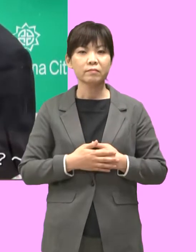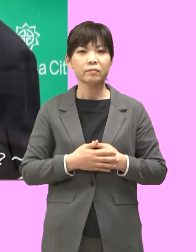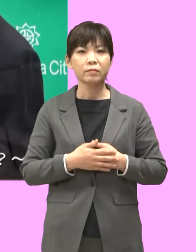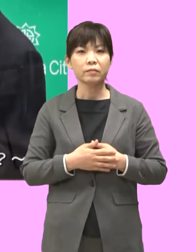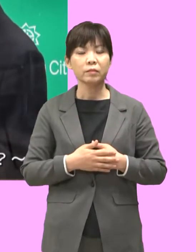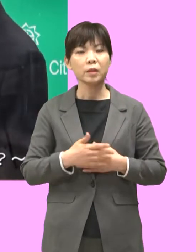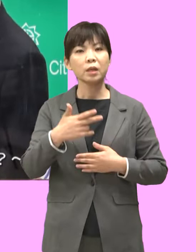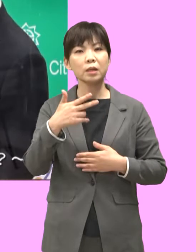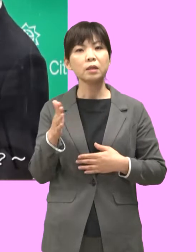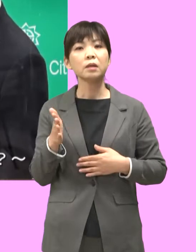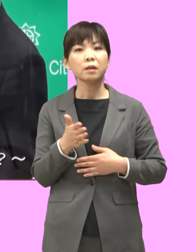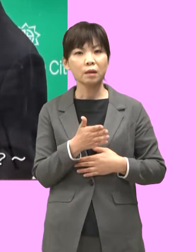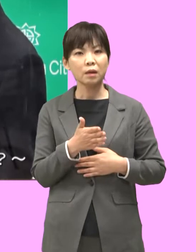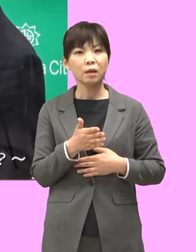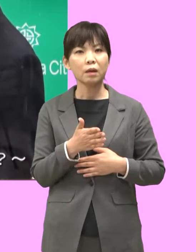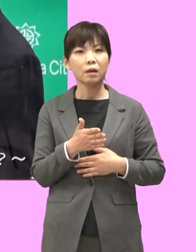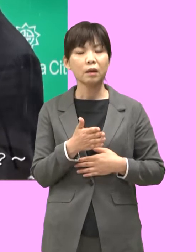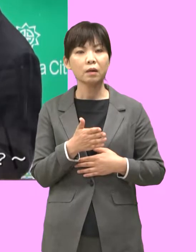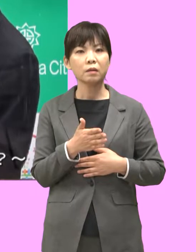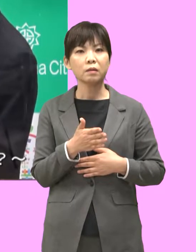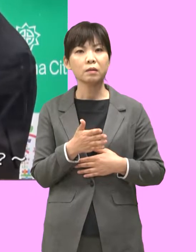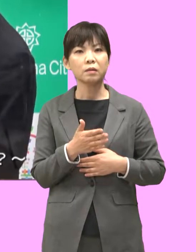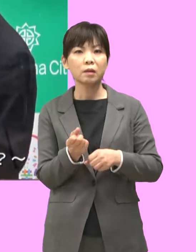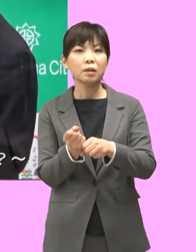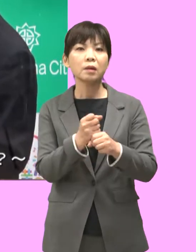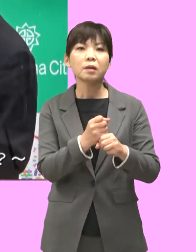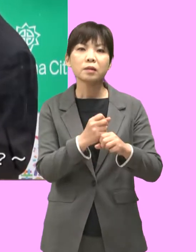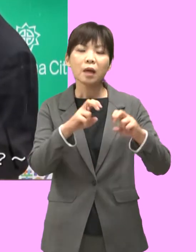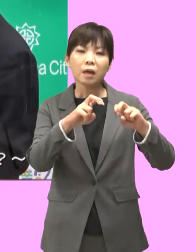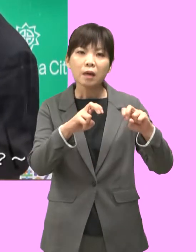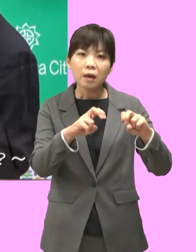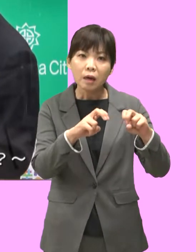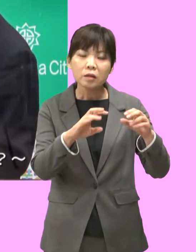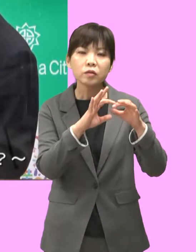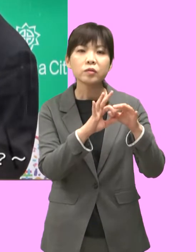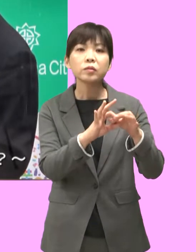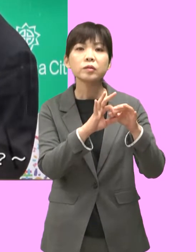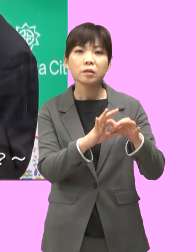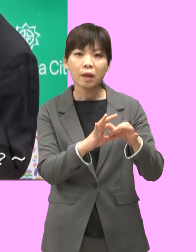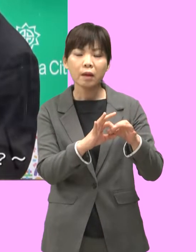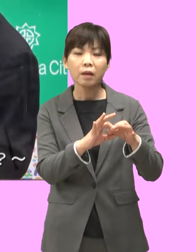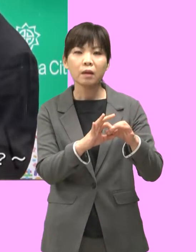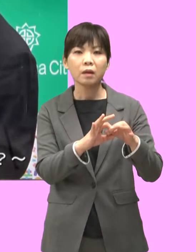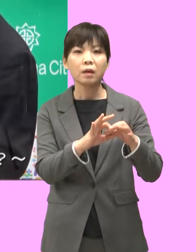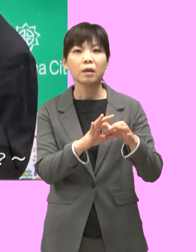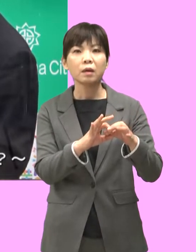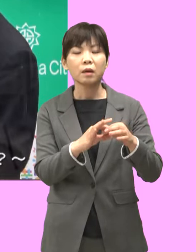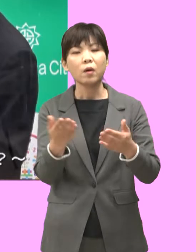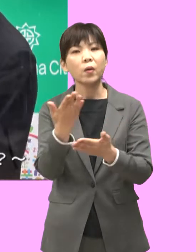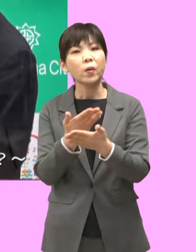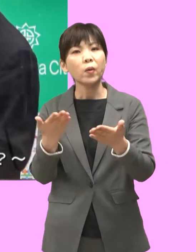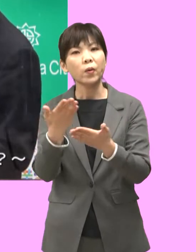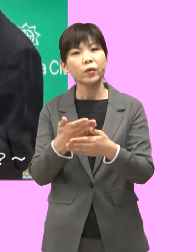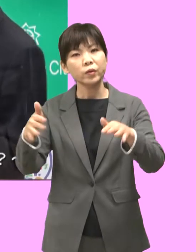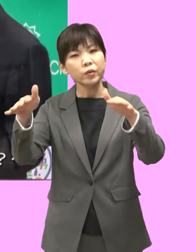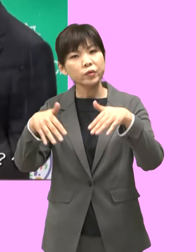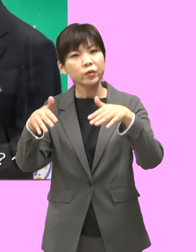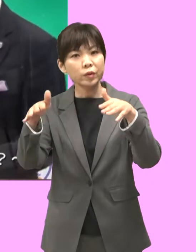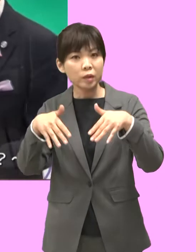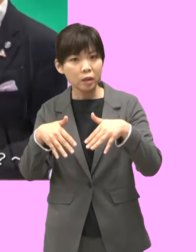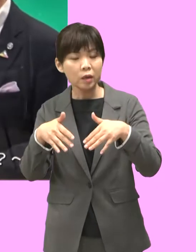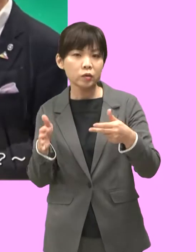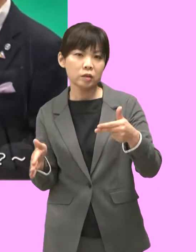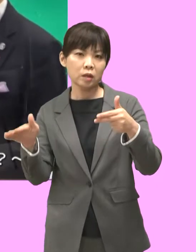市側から再開発事業および、交流集客拠点施設の整備につい